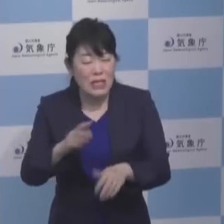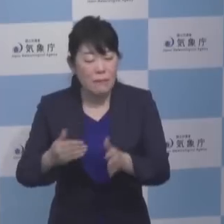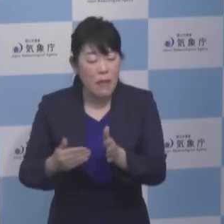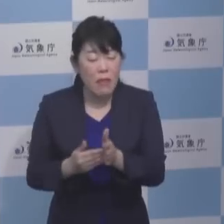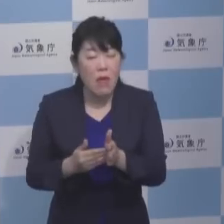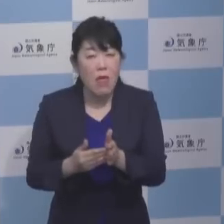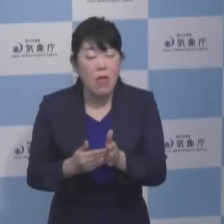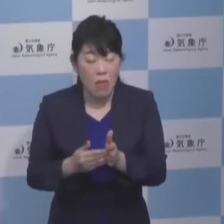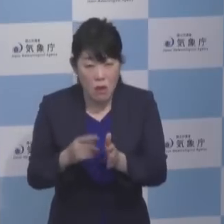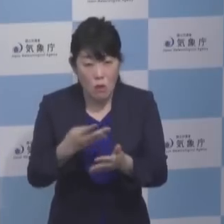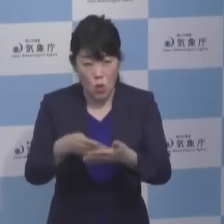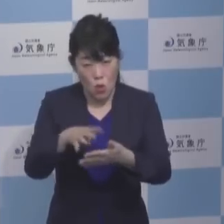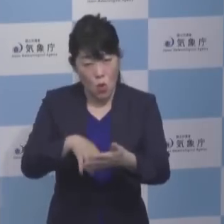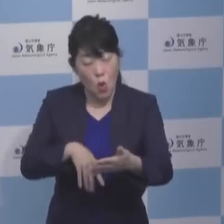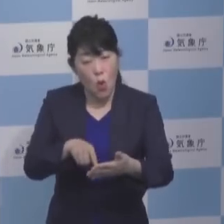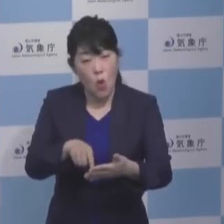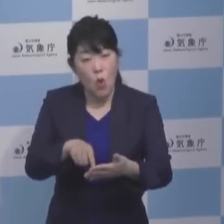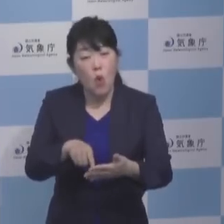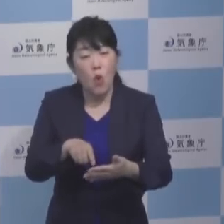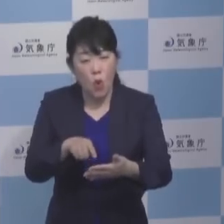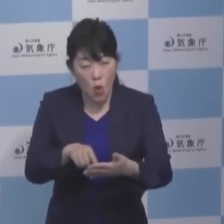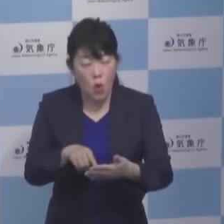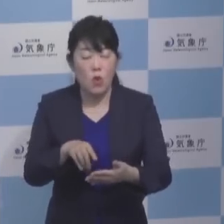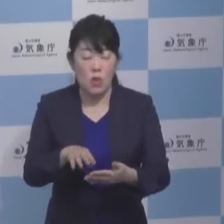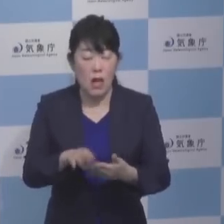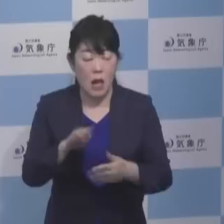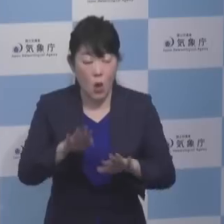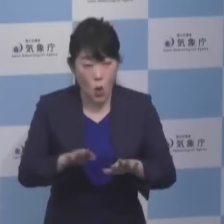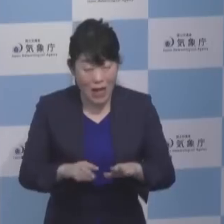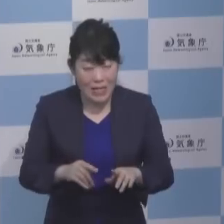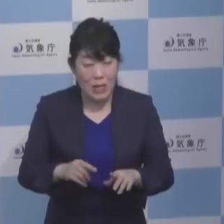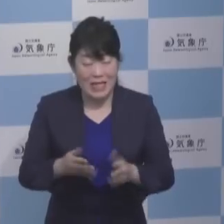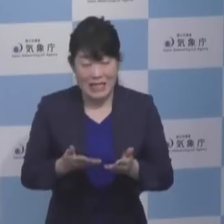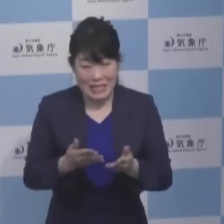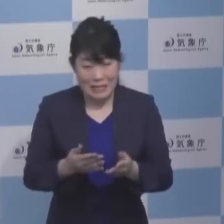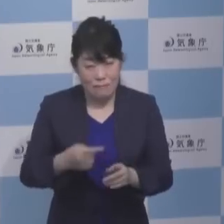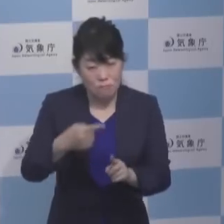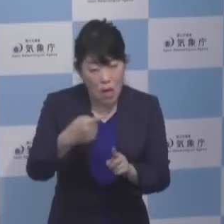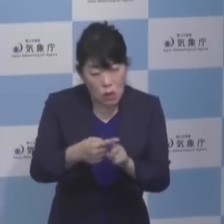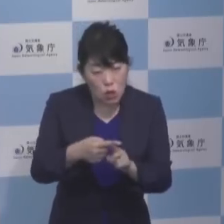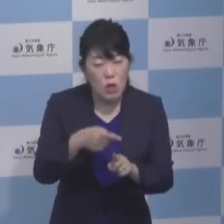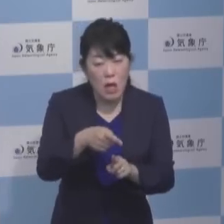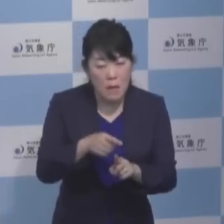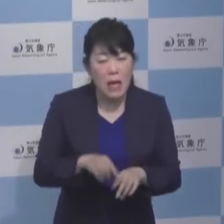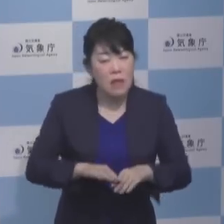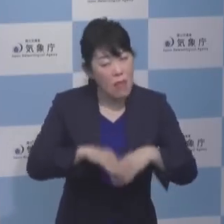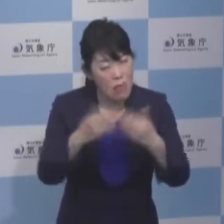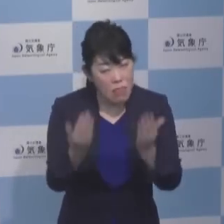での回数に今回の地震を足し合わせると全体が見えるという形になります。